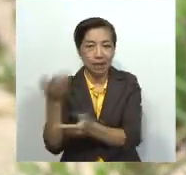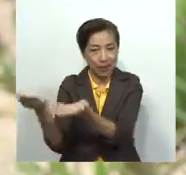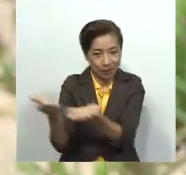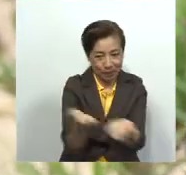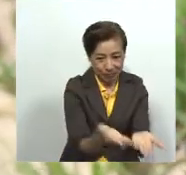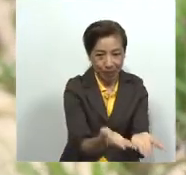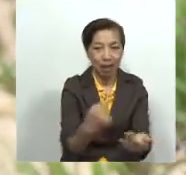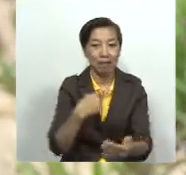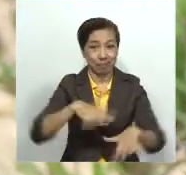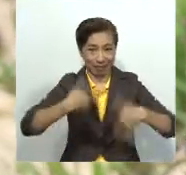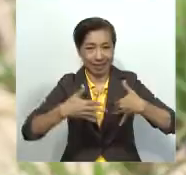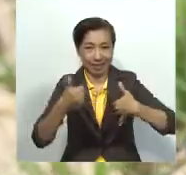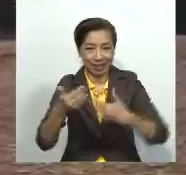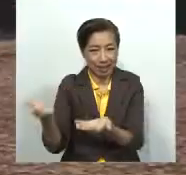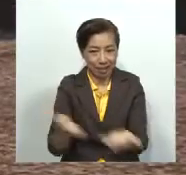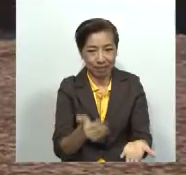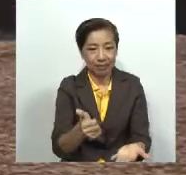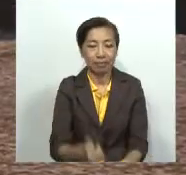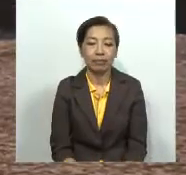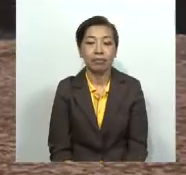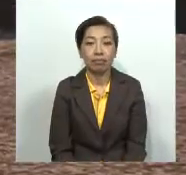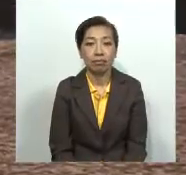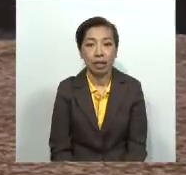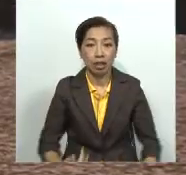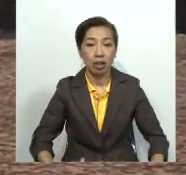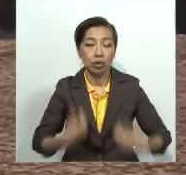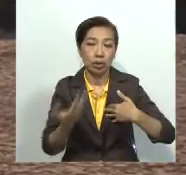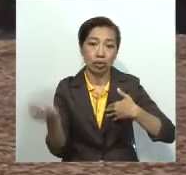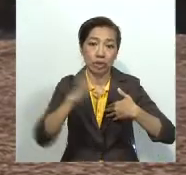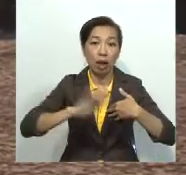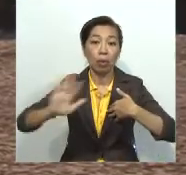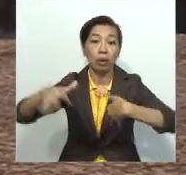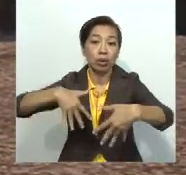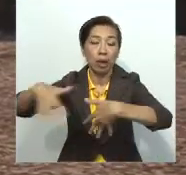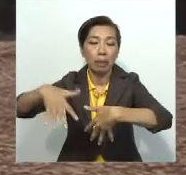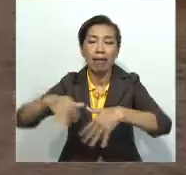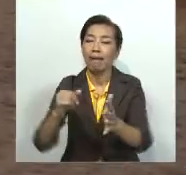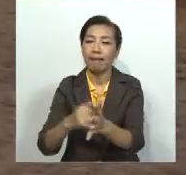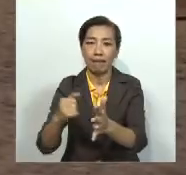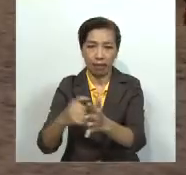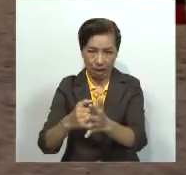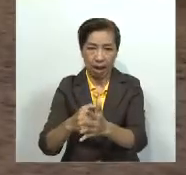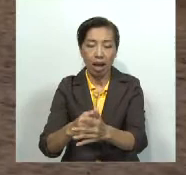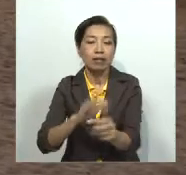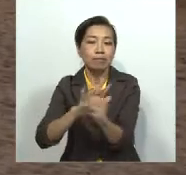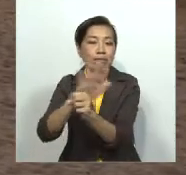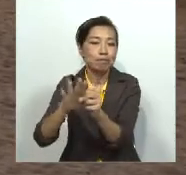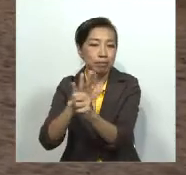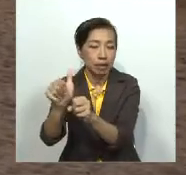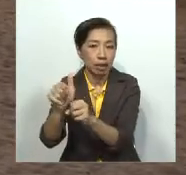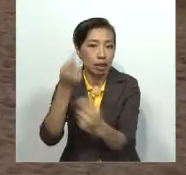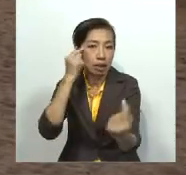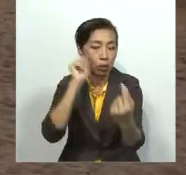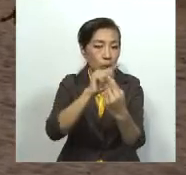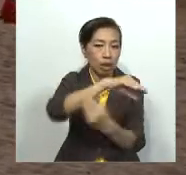ะครับที่มาเที่ยวอ่าวมะนาวนะครับ สำหรับวิถีชีวิตของชาวบ้านที่นี่จะอยู่แบบเรียบง่ายและพอเพียงโดยยึด